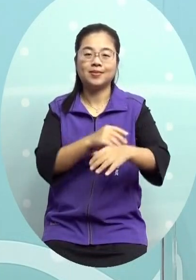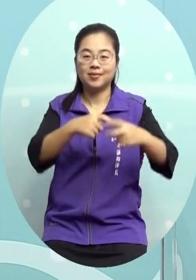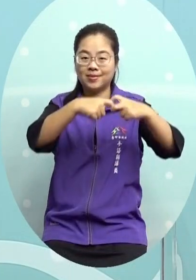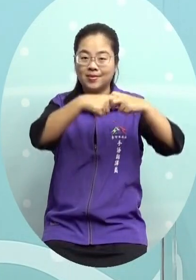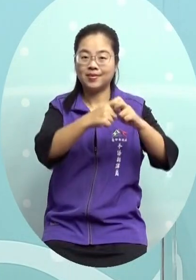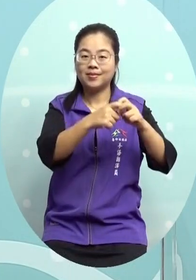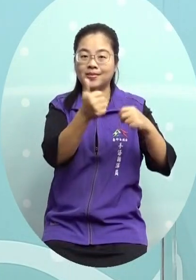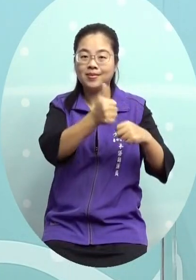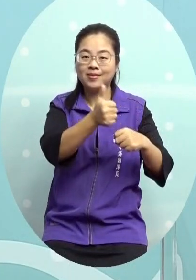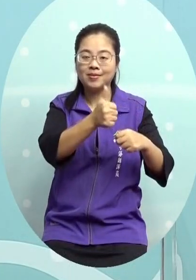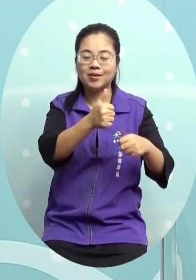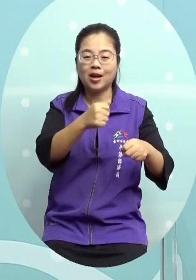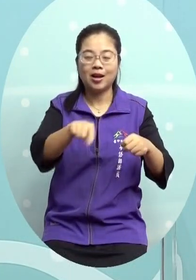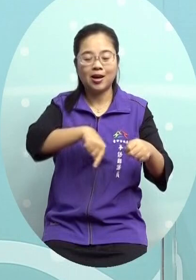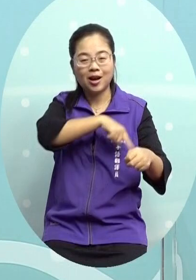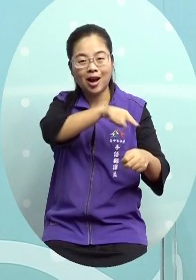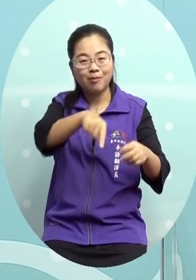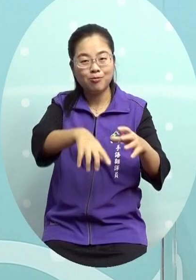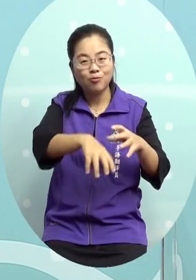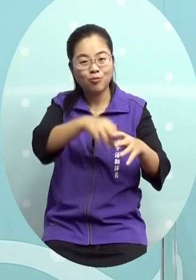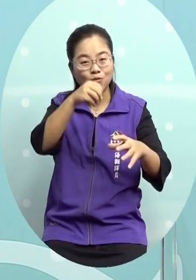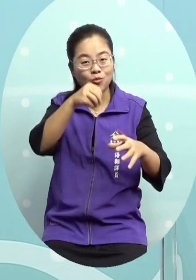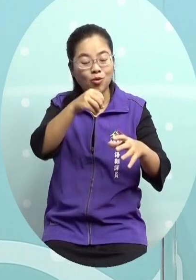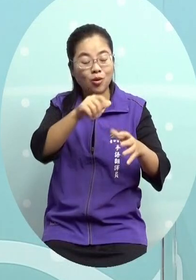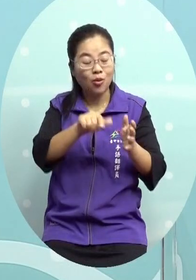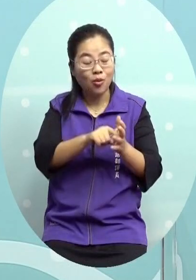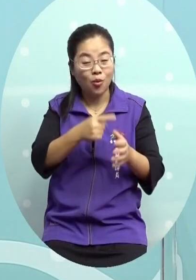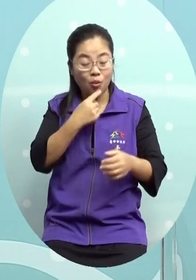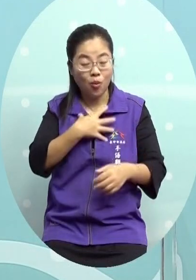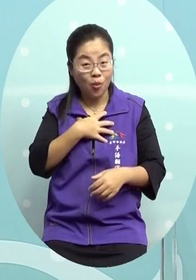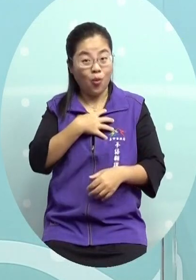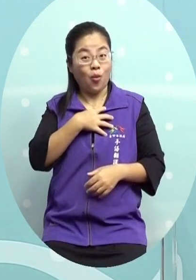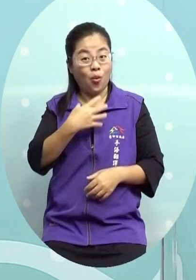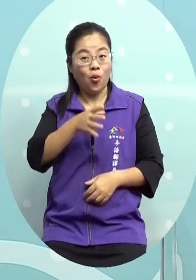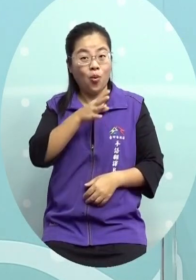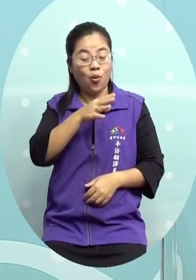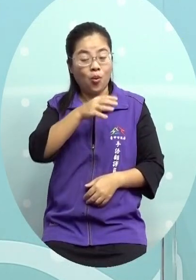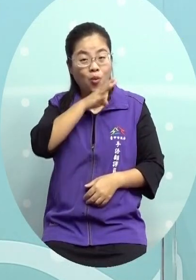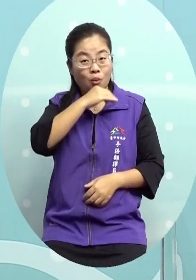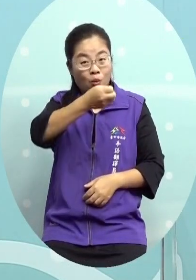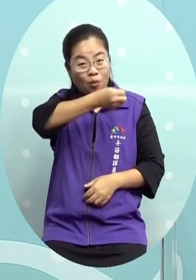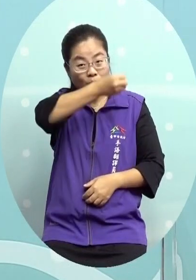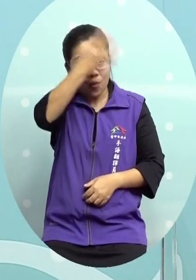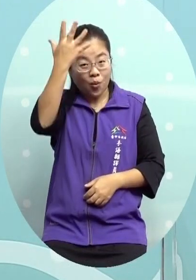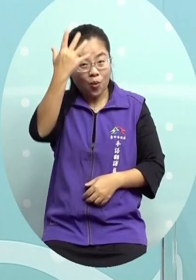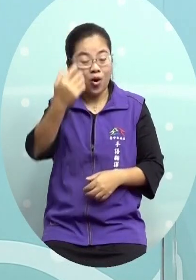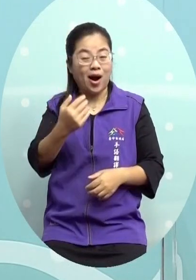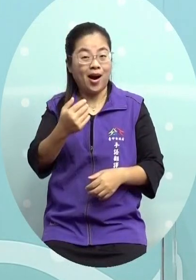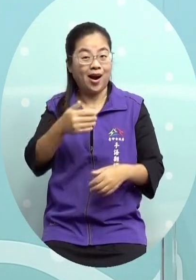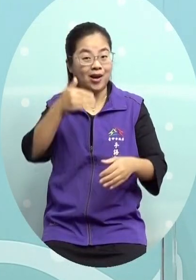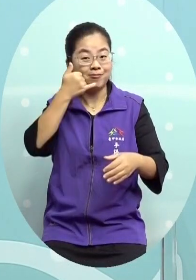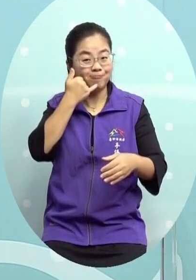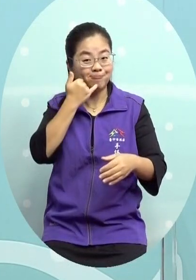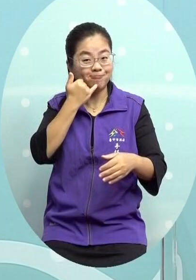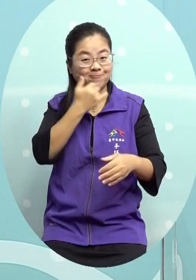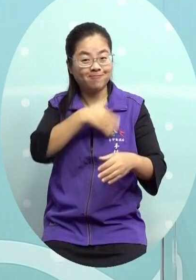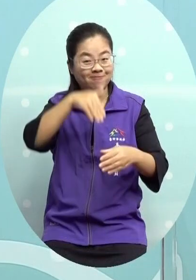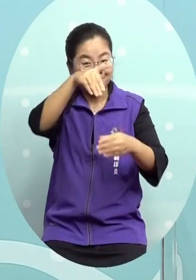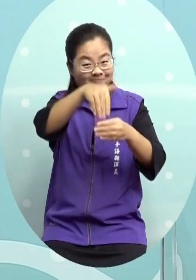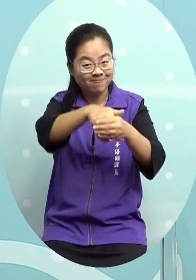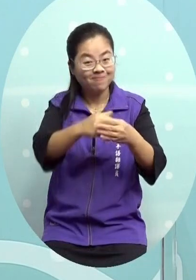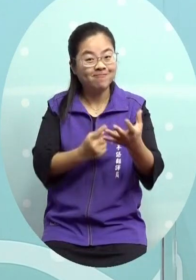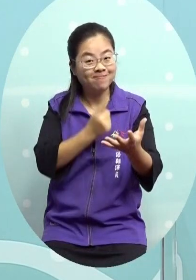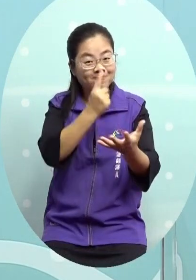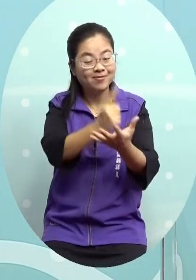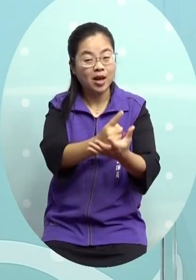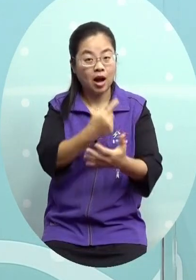我当时我们在抽签的时候，我就非常讶异，有这么年轻的一个人来参与这一次的区域补选。